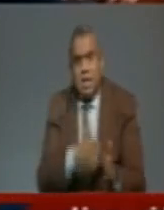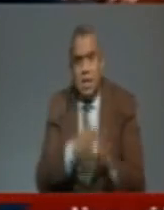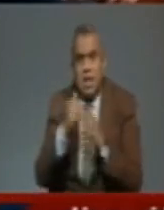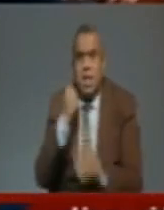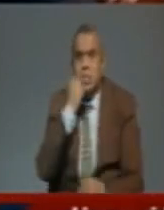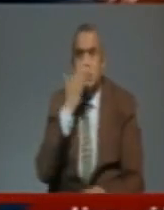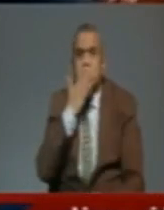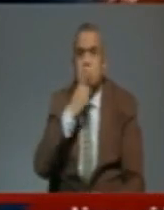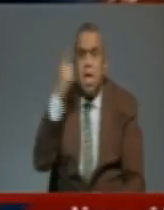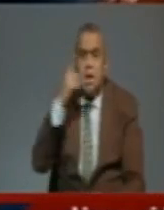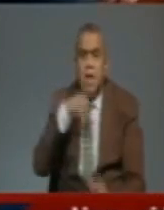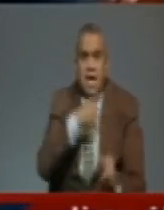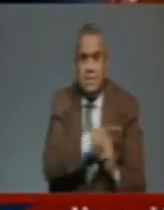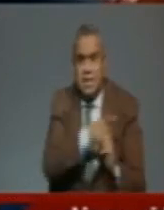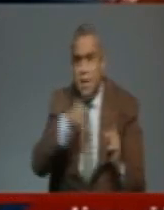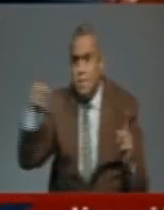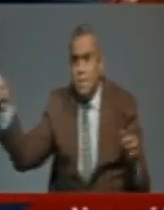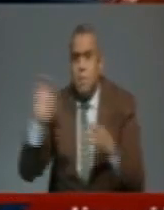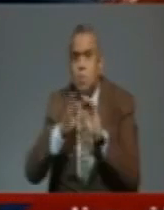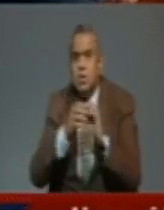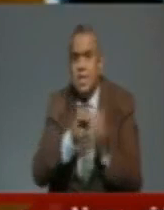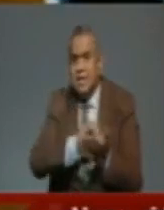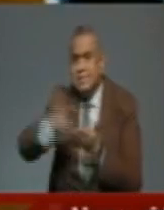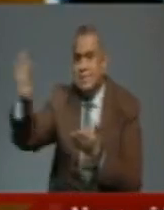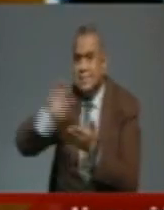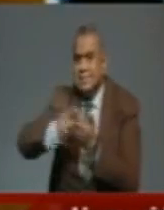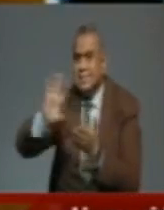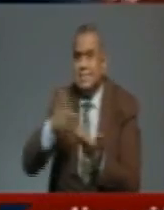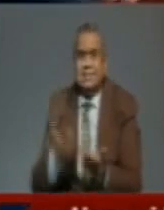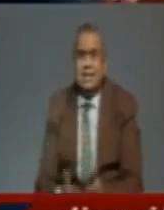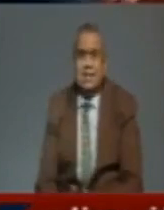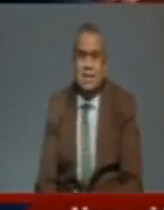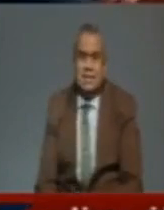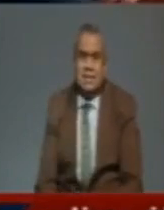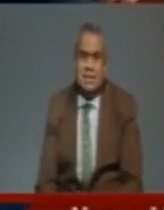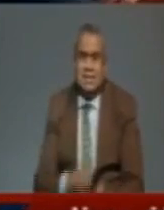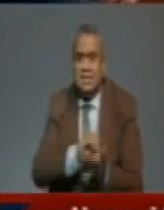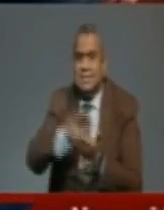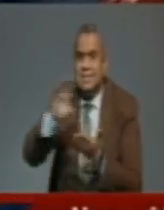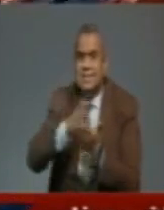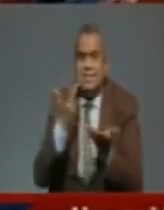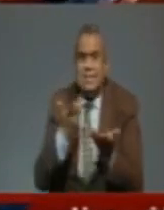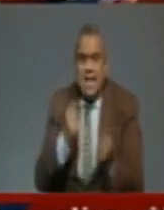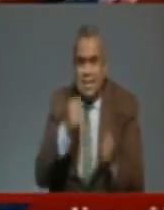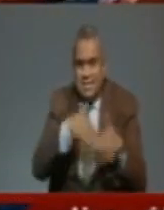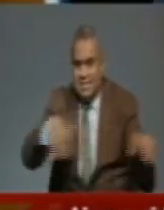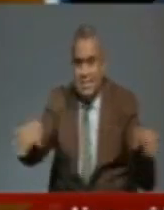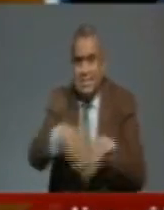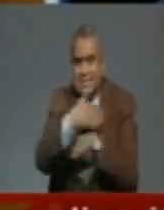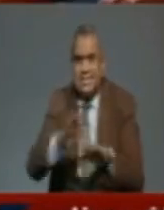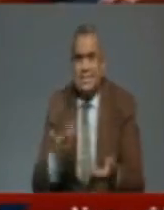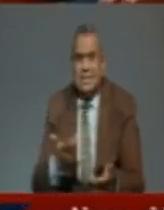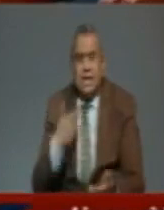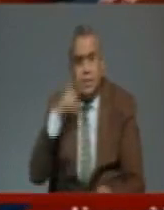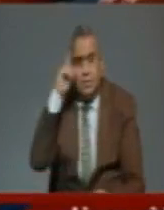لغاية بورسعيد كنت هنقل ازاي؟ ما كانش عندي طريق. كنت هنقل ازاي؟ مش كده؟ تمام. انا بقول